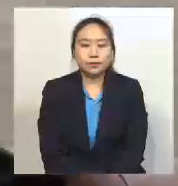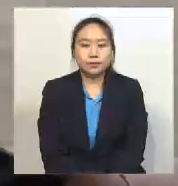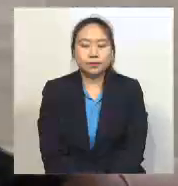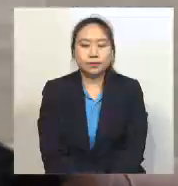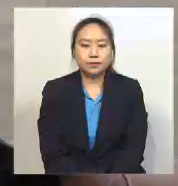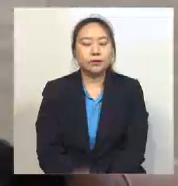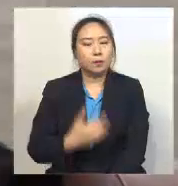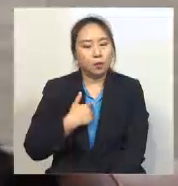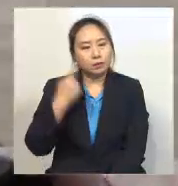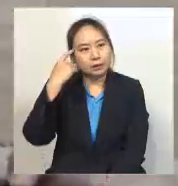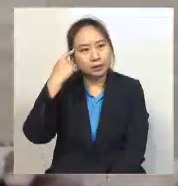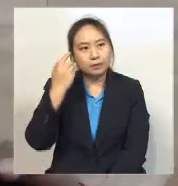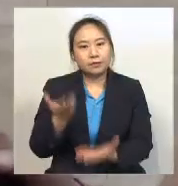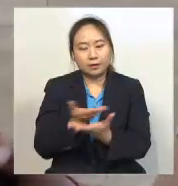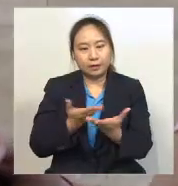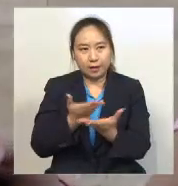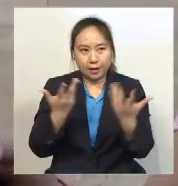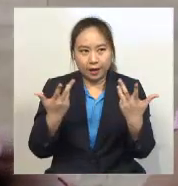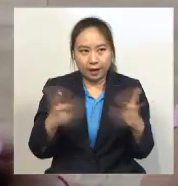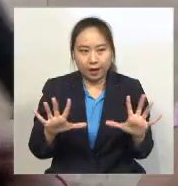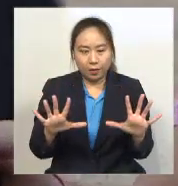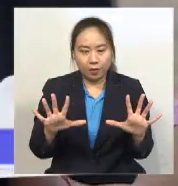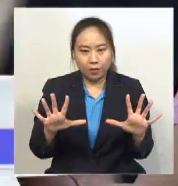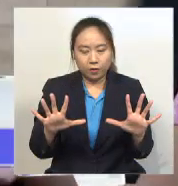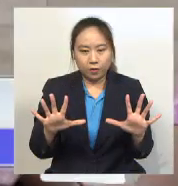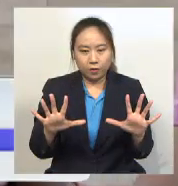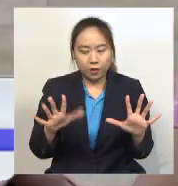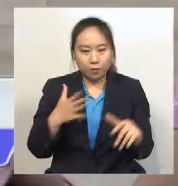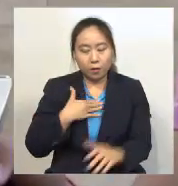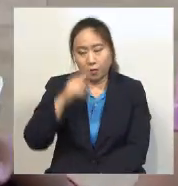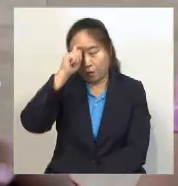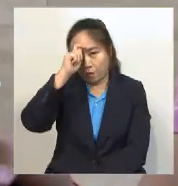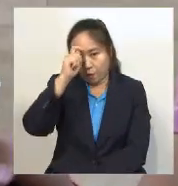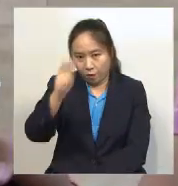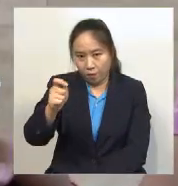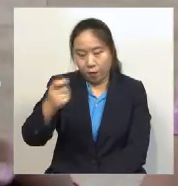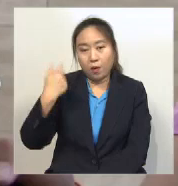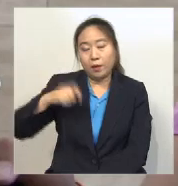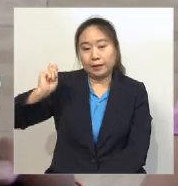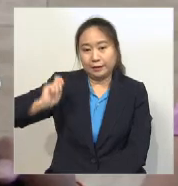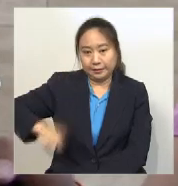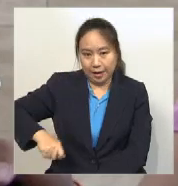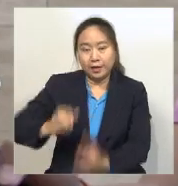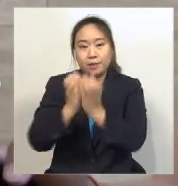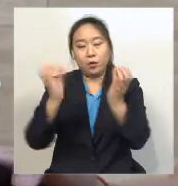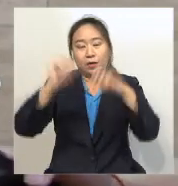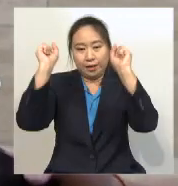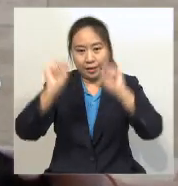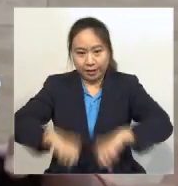ผมพิจารณาดูแล้วผมคิดว่าเราต้องเคารพคำตัดสินของศาลรัฐธรรมนูญถึงแม้ว่า